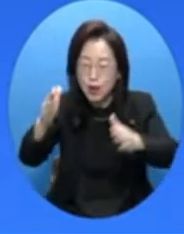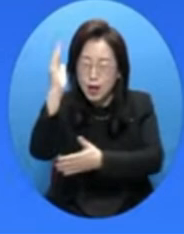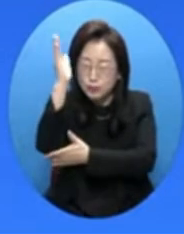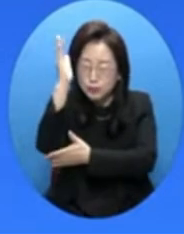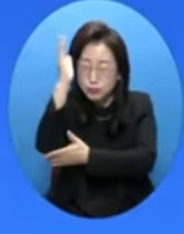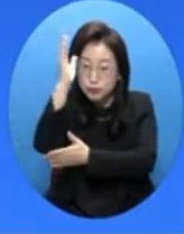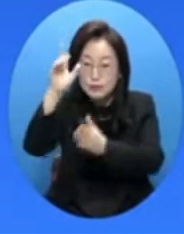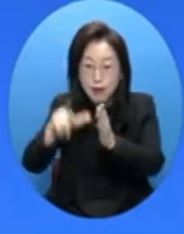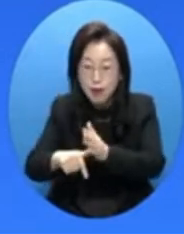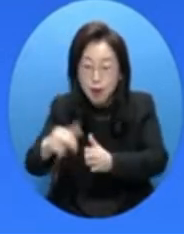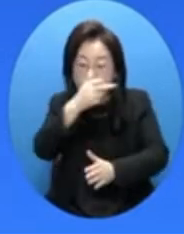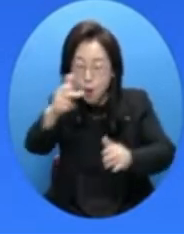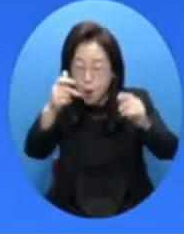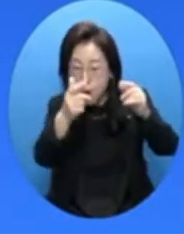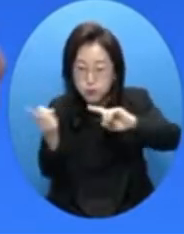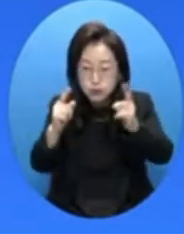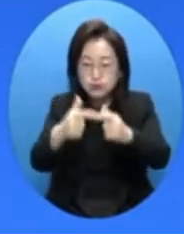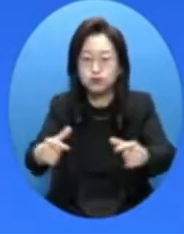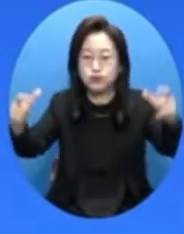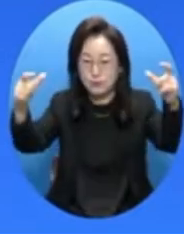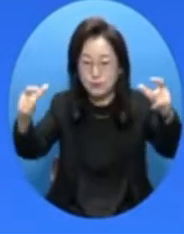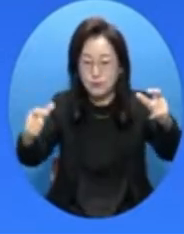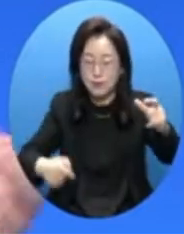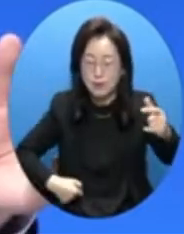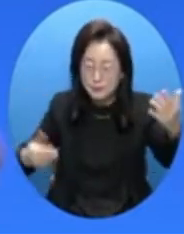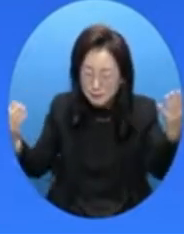가운데서 큰 동양에서 일어났습니다 할렐루야